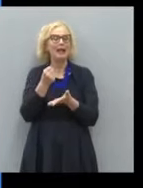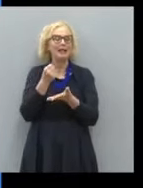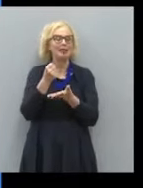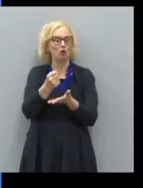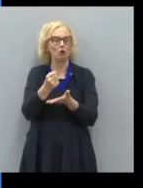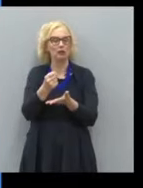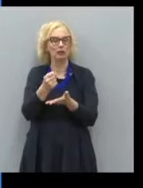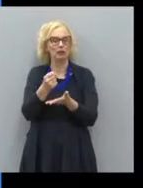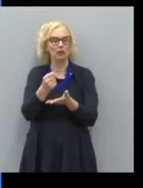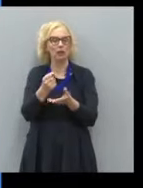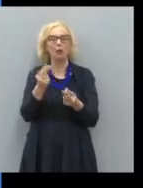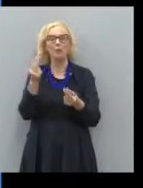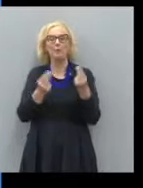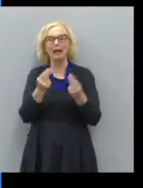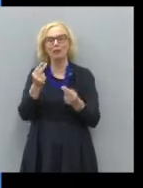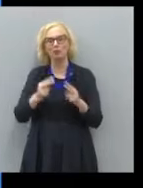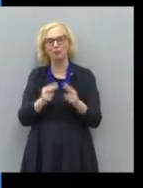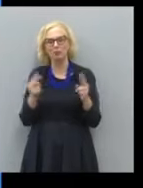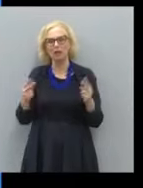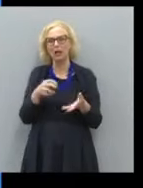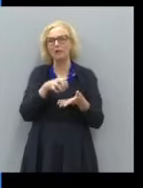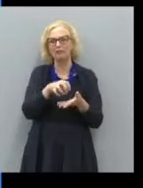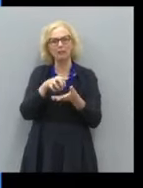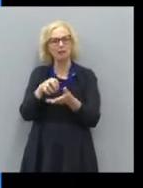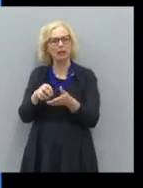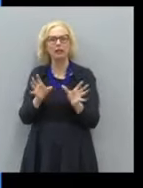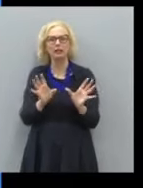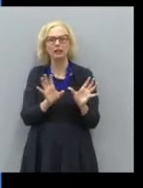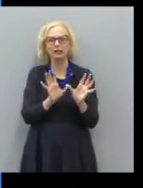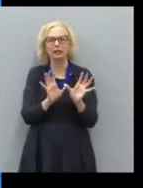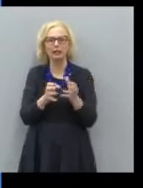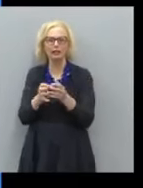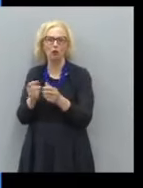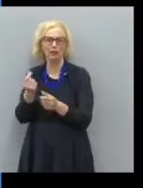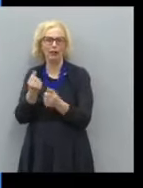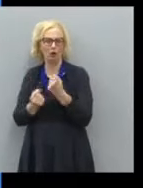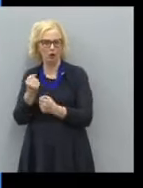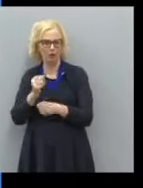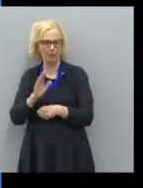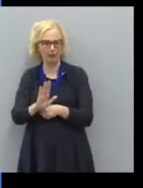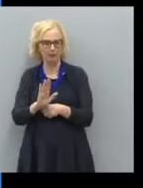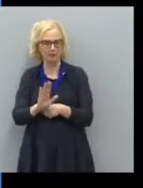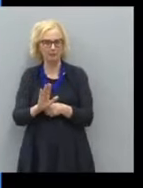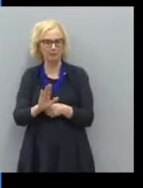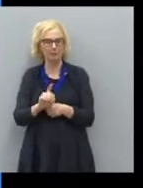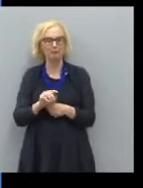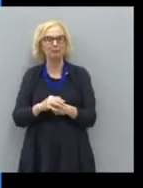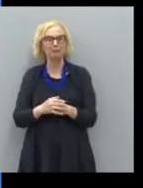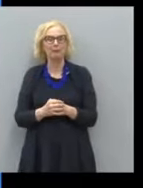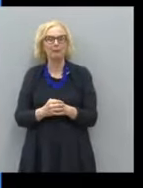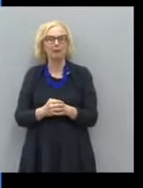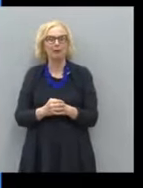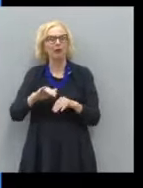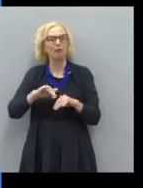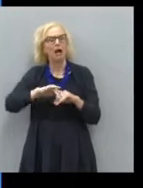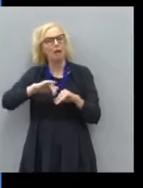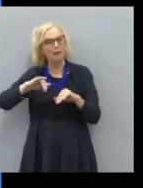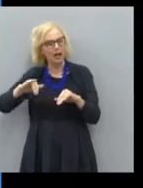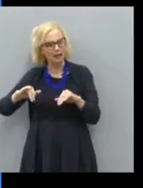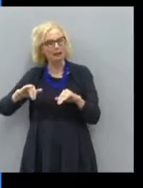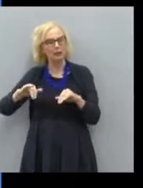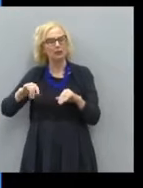il bilancio provinciale per gli investimenti per le categorie economiche al netto di quello che arriva diciamo dalla